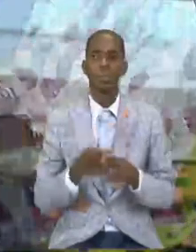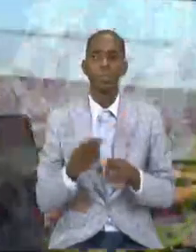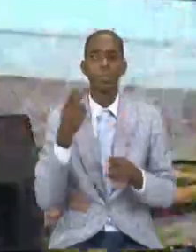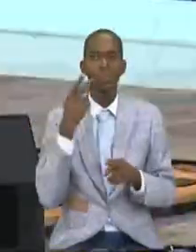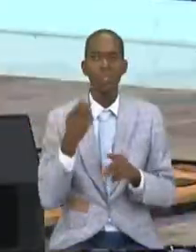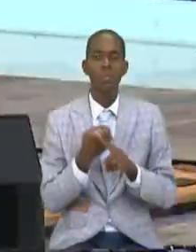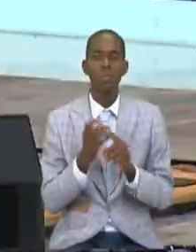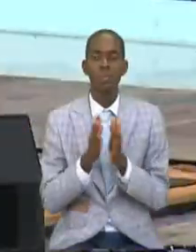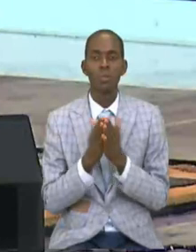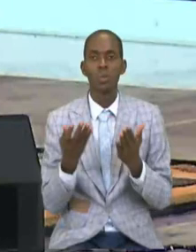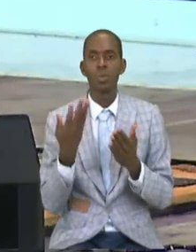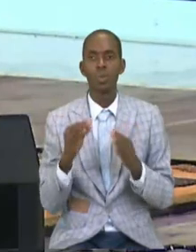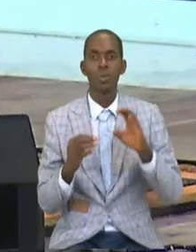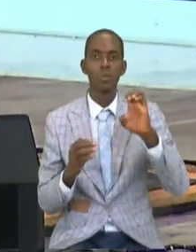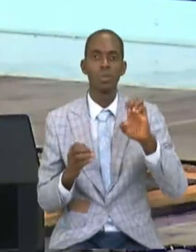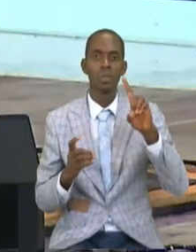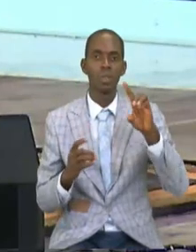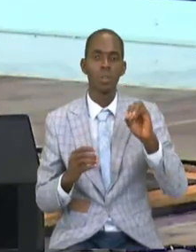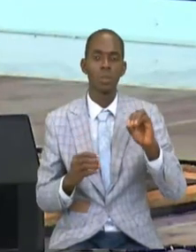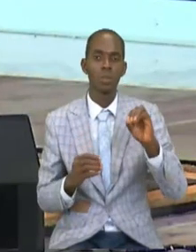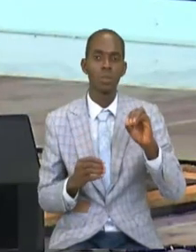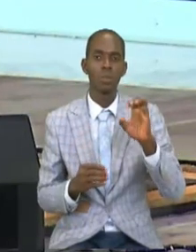On va à Exode.